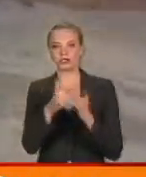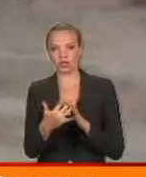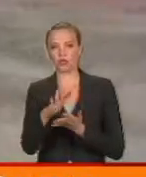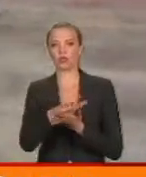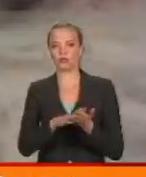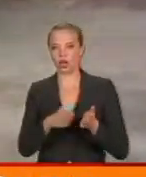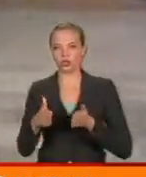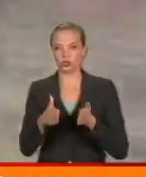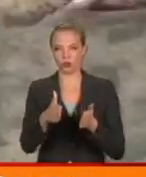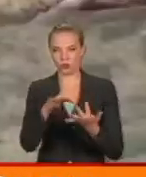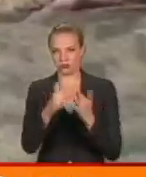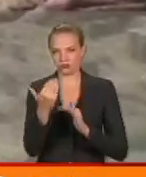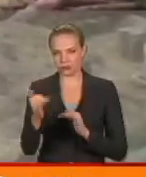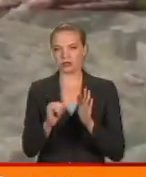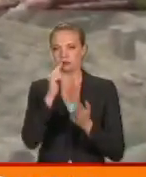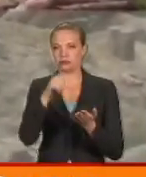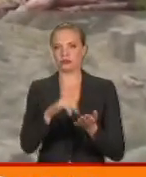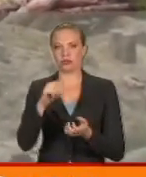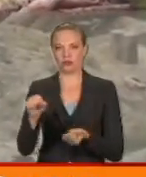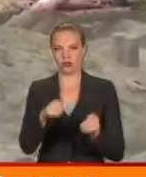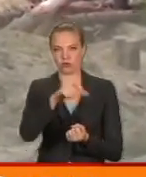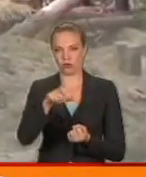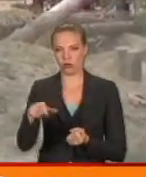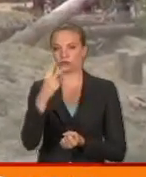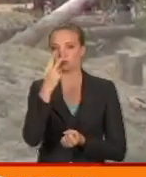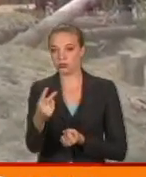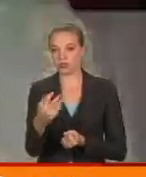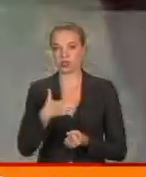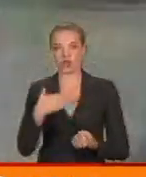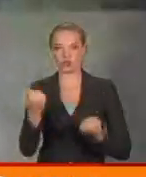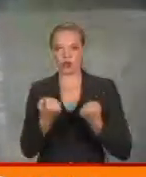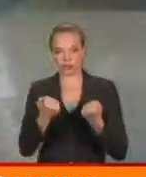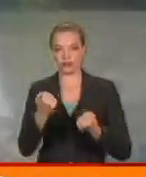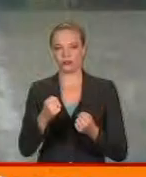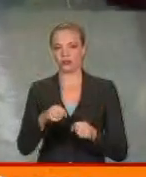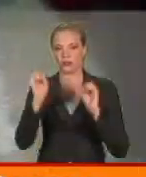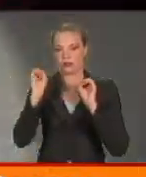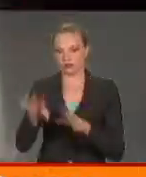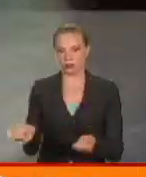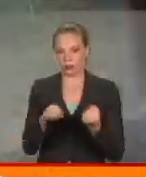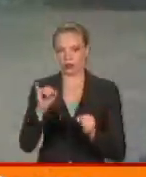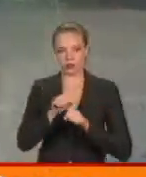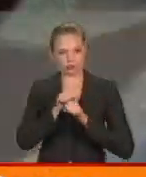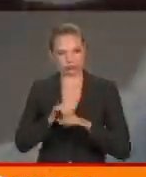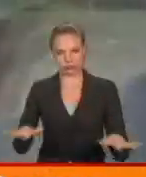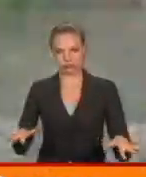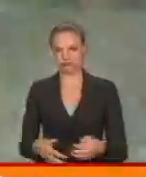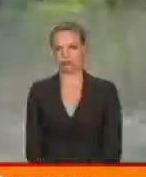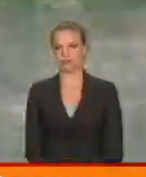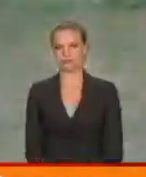далі лісовою дорогою. Зрештою натрапляємо на копачів. Угледівши нашу автівку, кидають знаряддя і розбігаються в